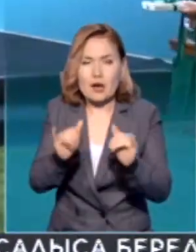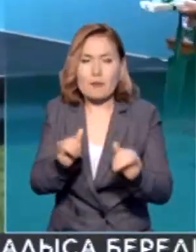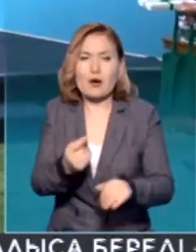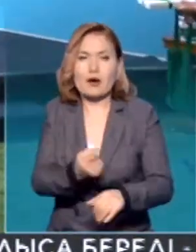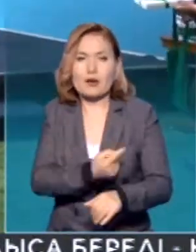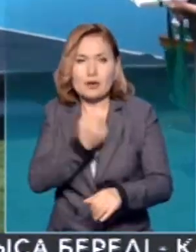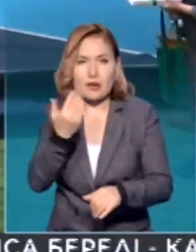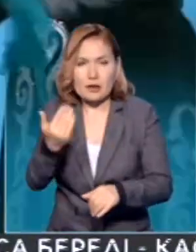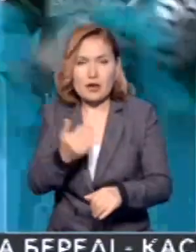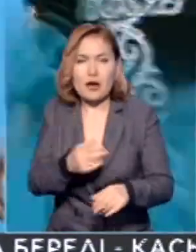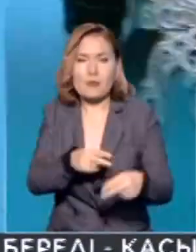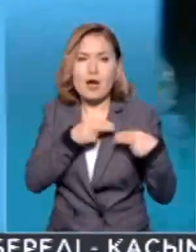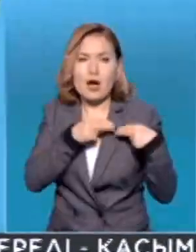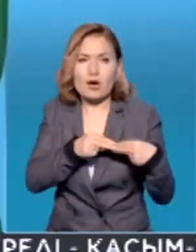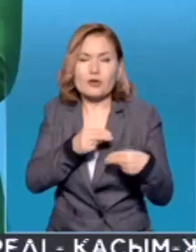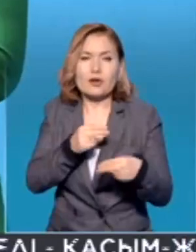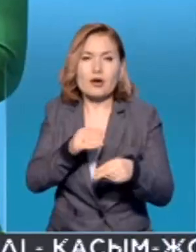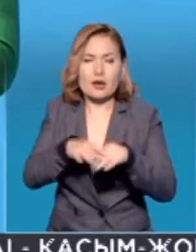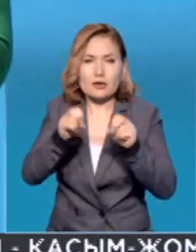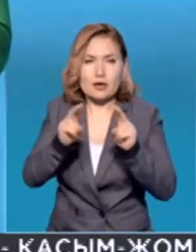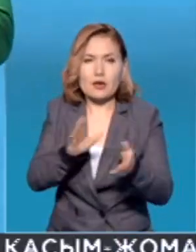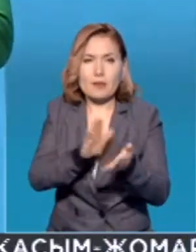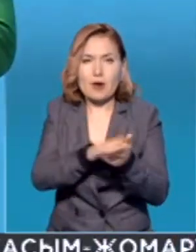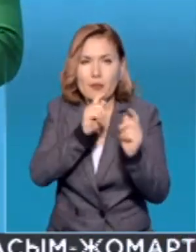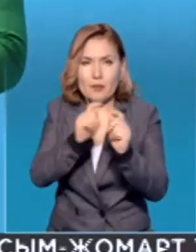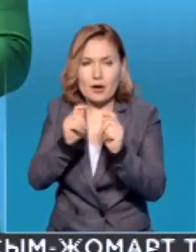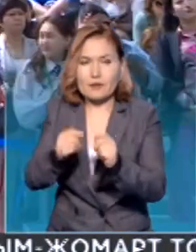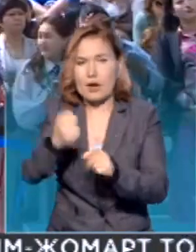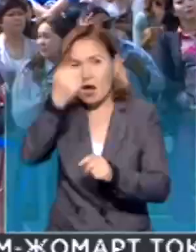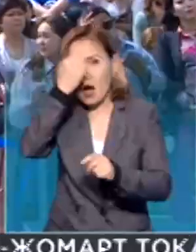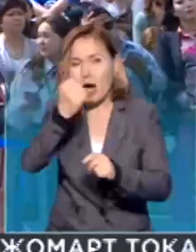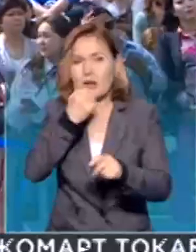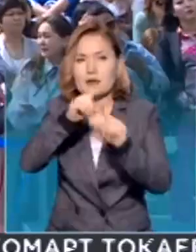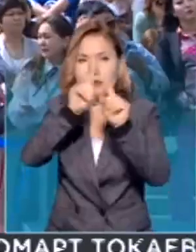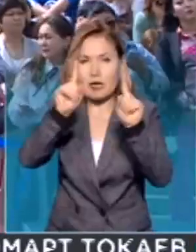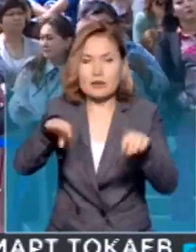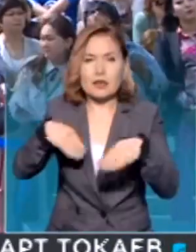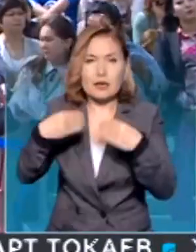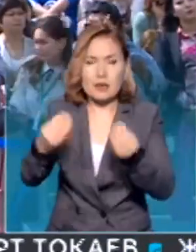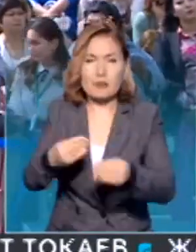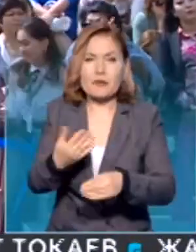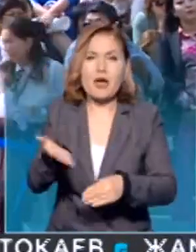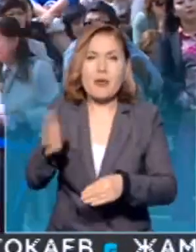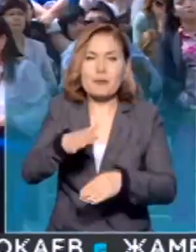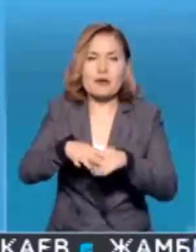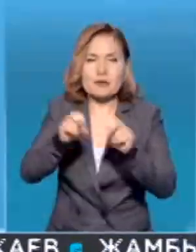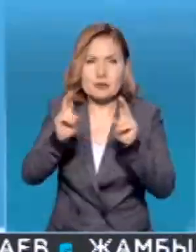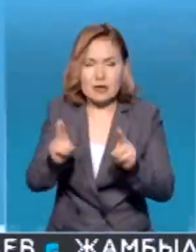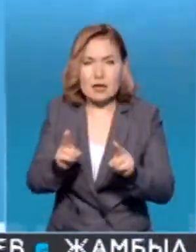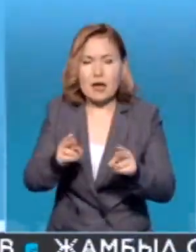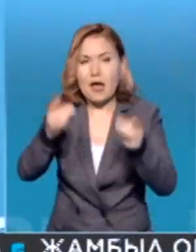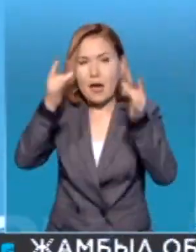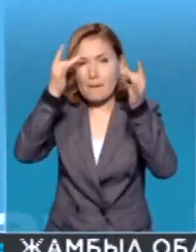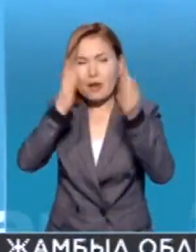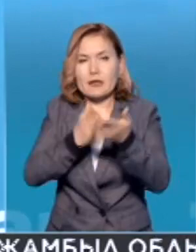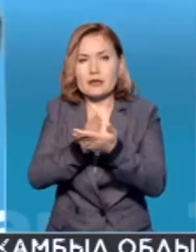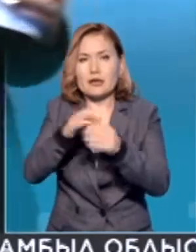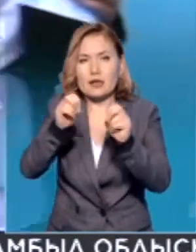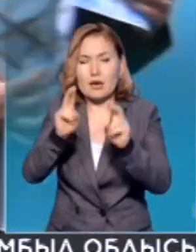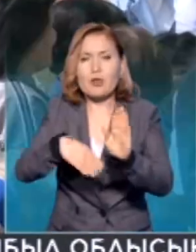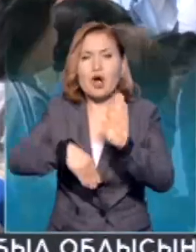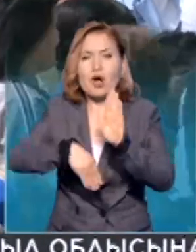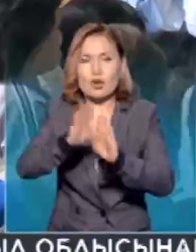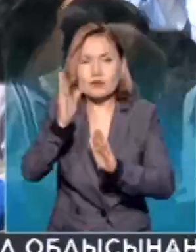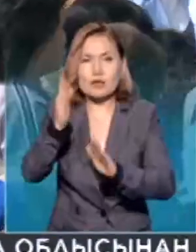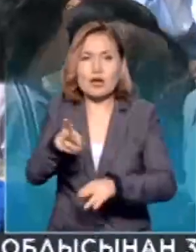қосқан қызметкерлер мен ұжымдар марапатталып, алғыс хаттар табыс етілді және 5 қызметкерге мәдениет саласының үздігі деп